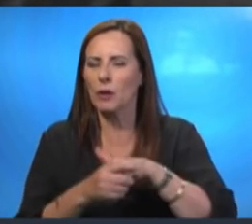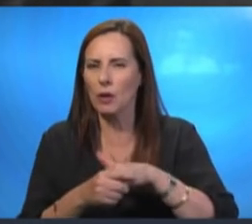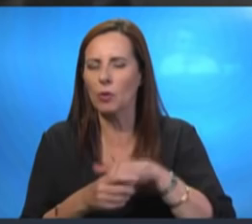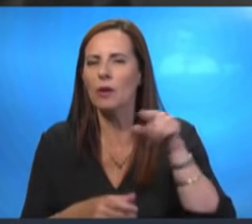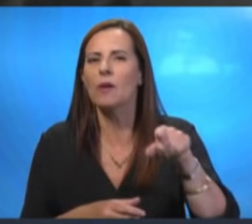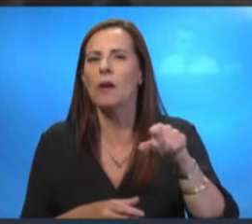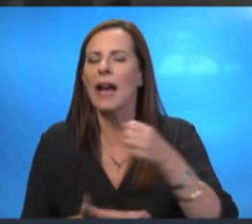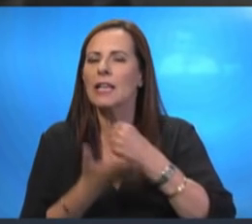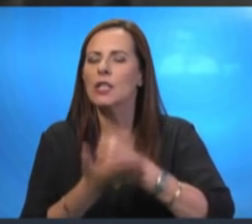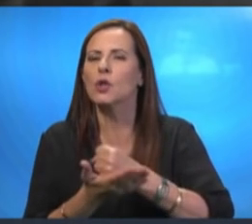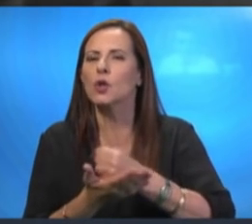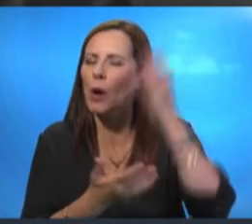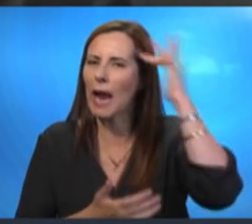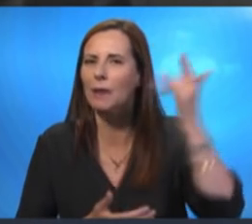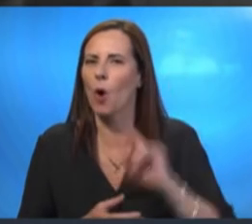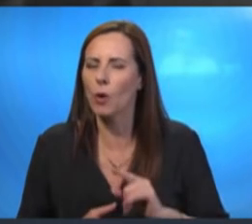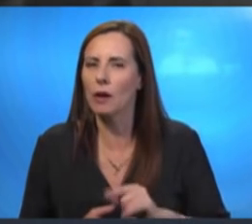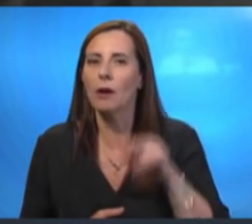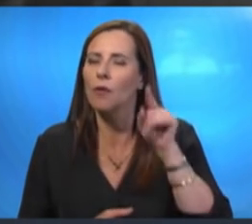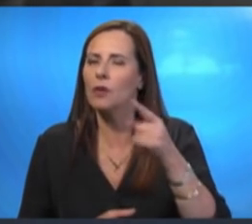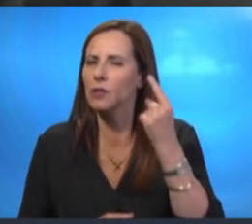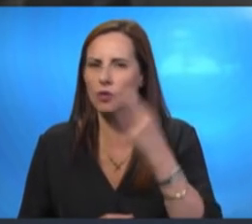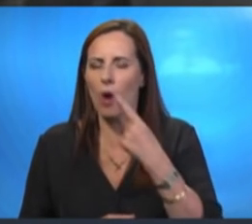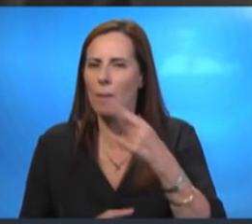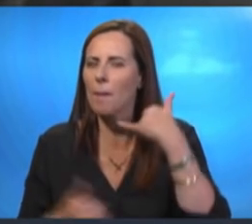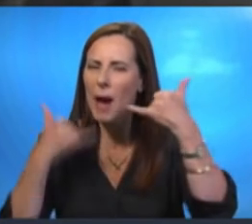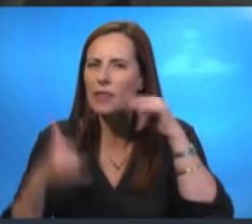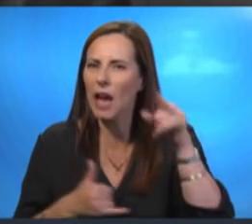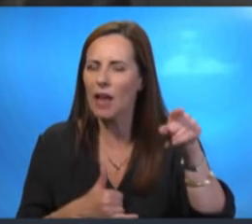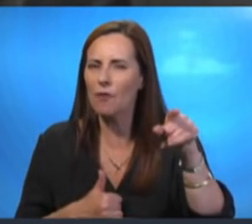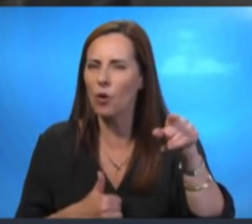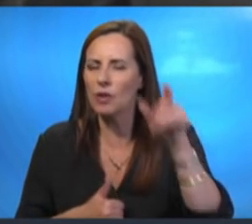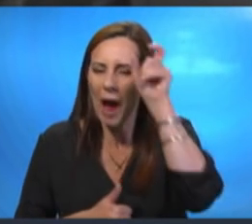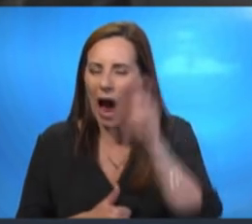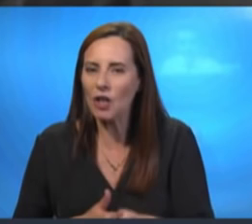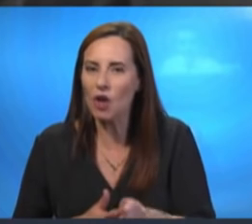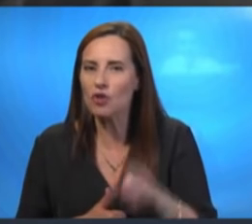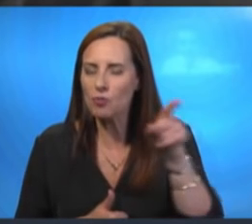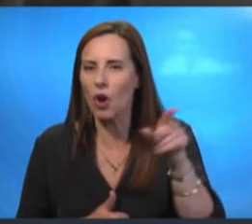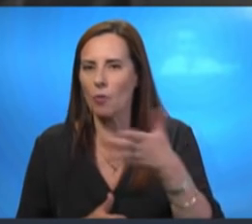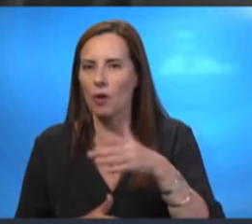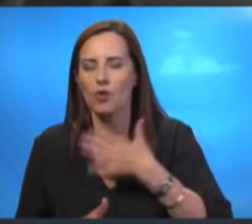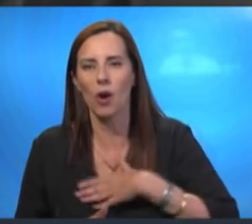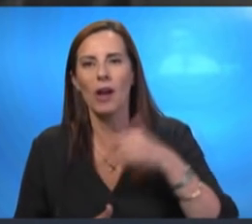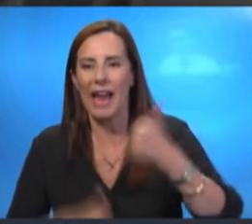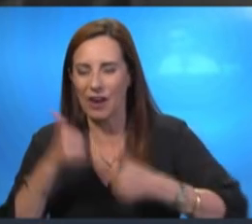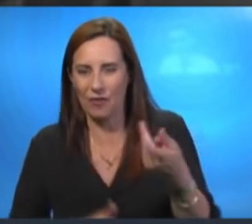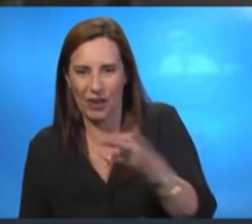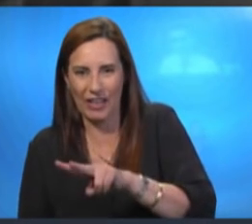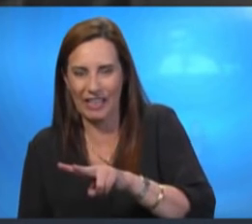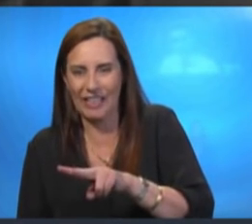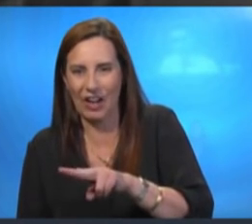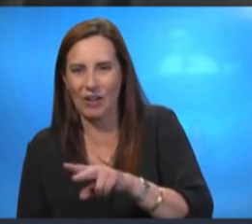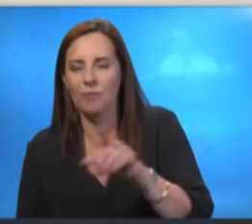ייצוג קליפורניה בסנאט, וכך נשמעות שיחות הטלפון של תומכיו לבוחרים. יריבתו, הסנאטורי דיין פיינסטין,